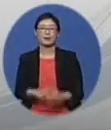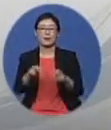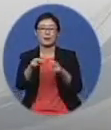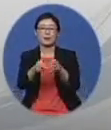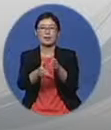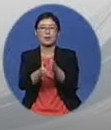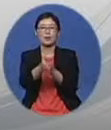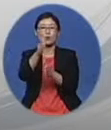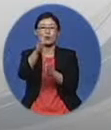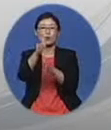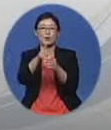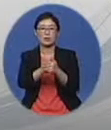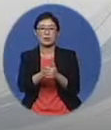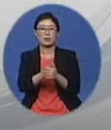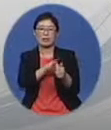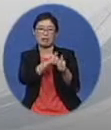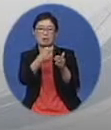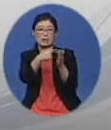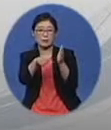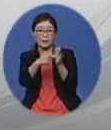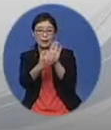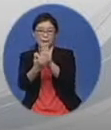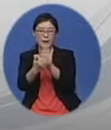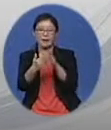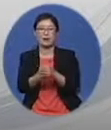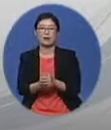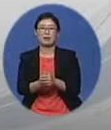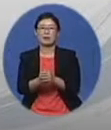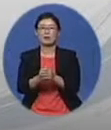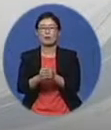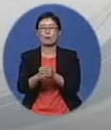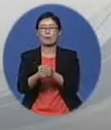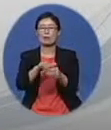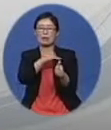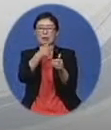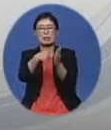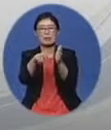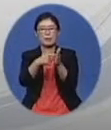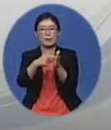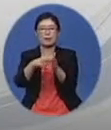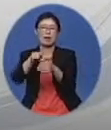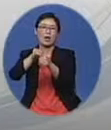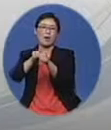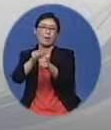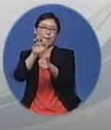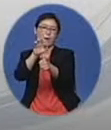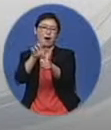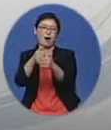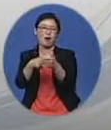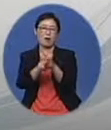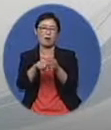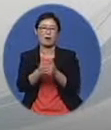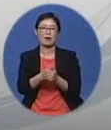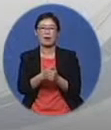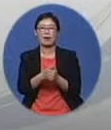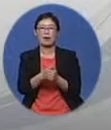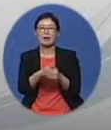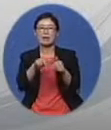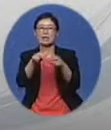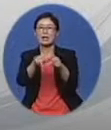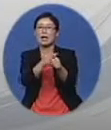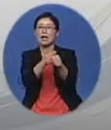거주시설의 인권침해 예방과 인권침해 가해자 처벌 강화를 위해 장애인 학대 관련 범죄 경력자의 경우 10년간